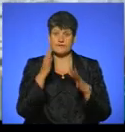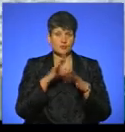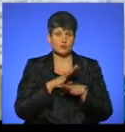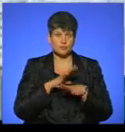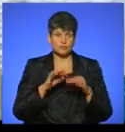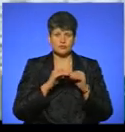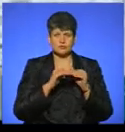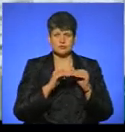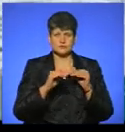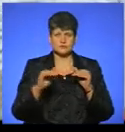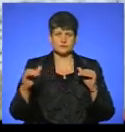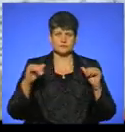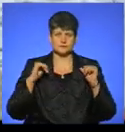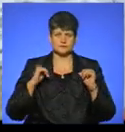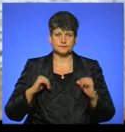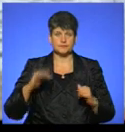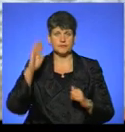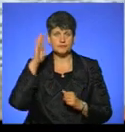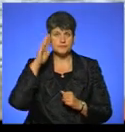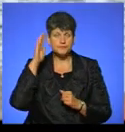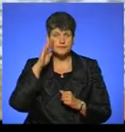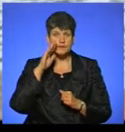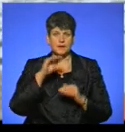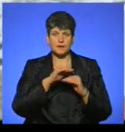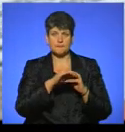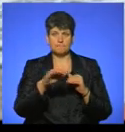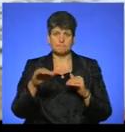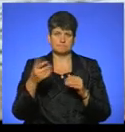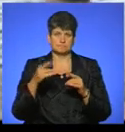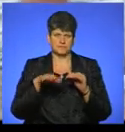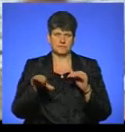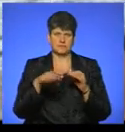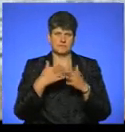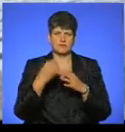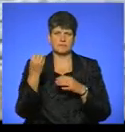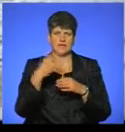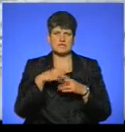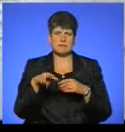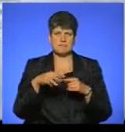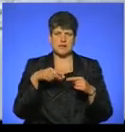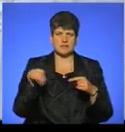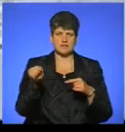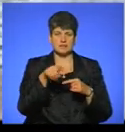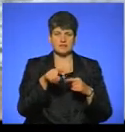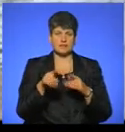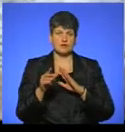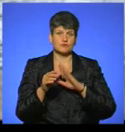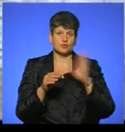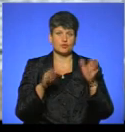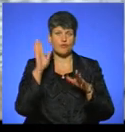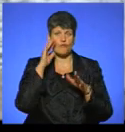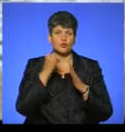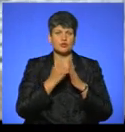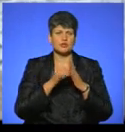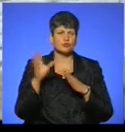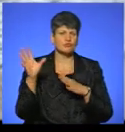гладенька водичка і покрита плівкою. Ну, метрів 15 від берега вздовж Циганки і туди, в сторону водоканалу, було все